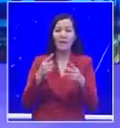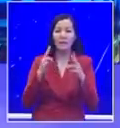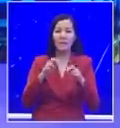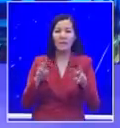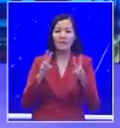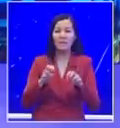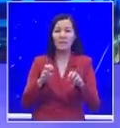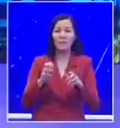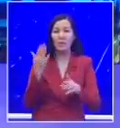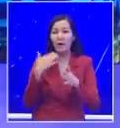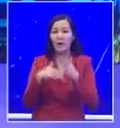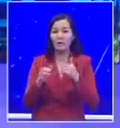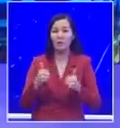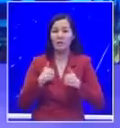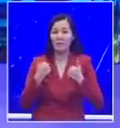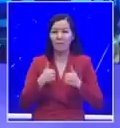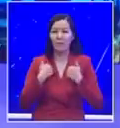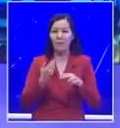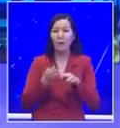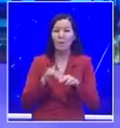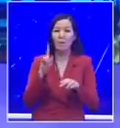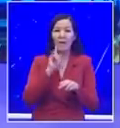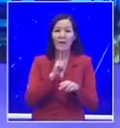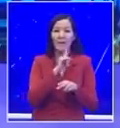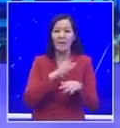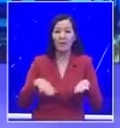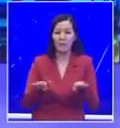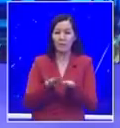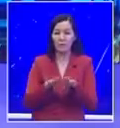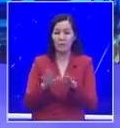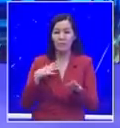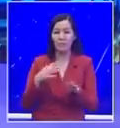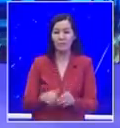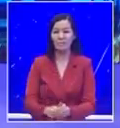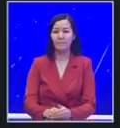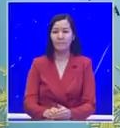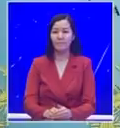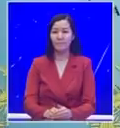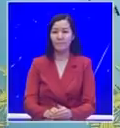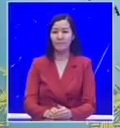әрекеттермен заңсыз өтуге талпынып жатыр. Бұл әйелде дәл осындай адамдардың қатарында.